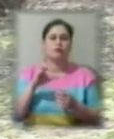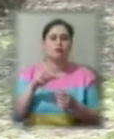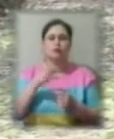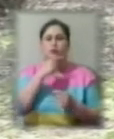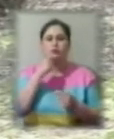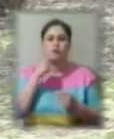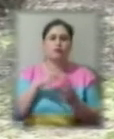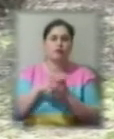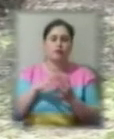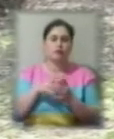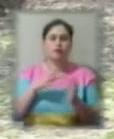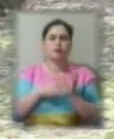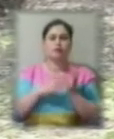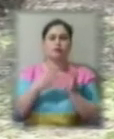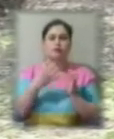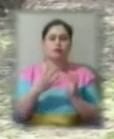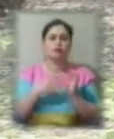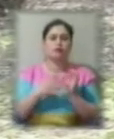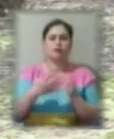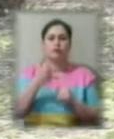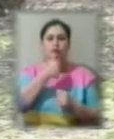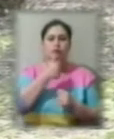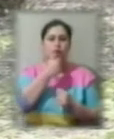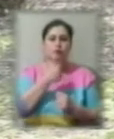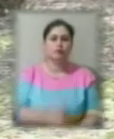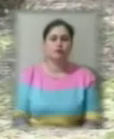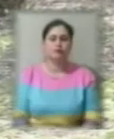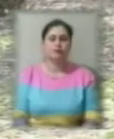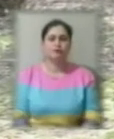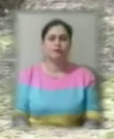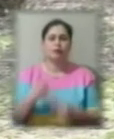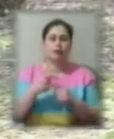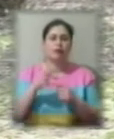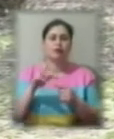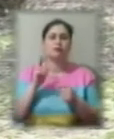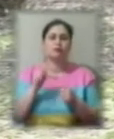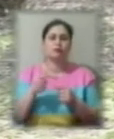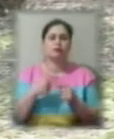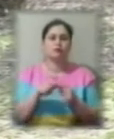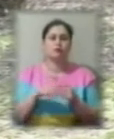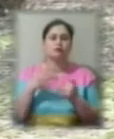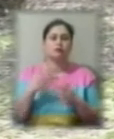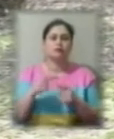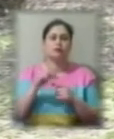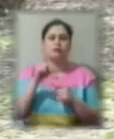в 94-95 році. Ну і так, із березня